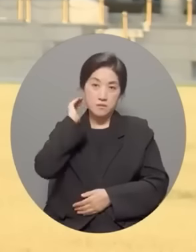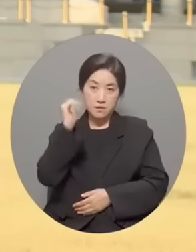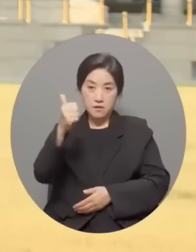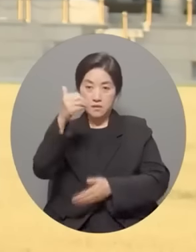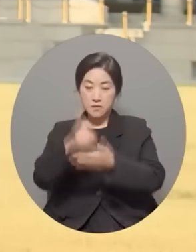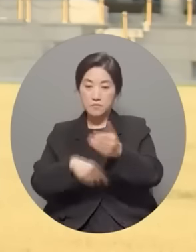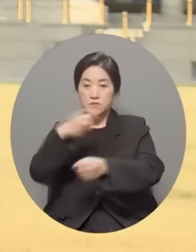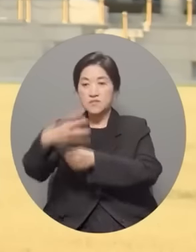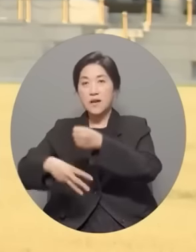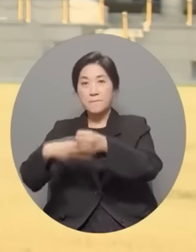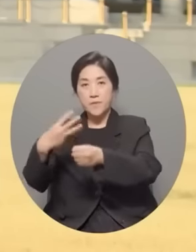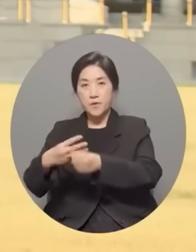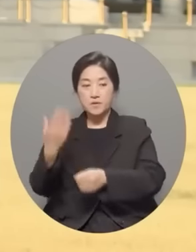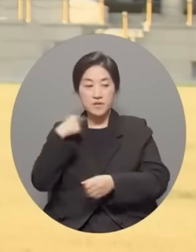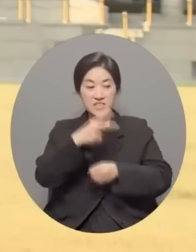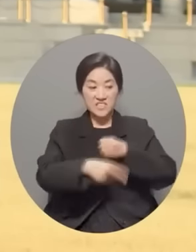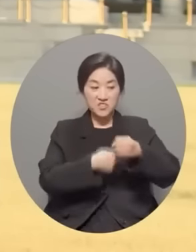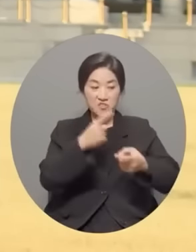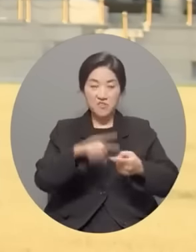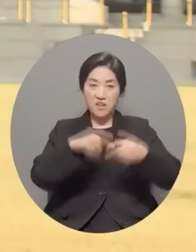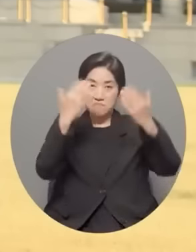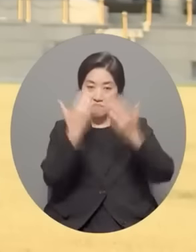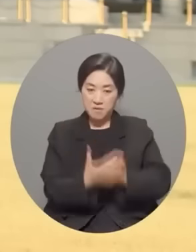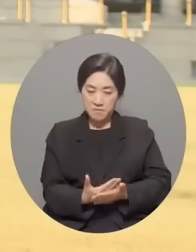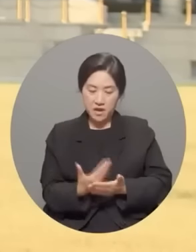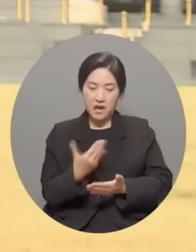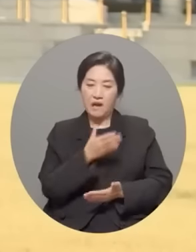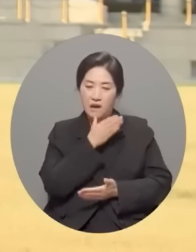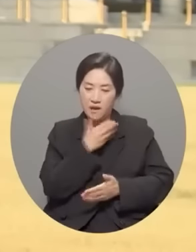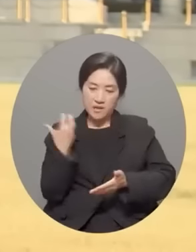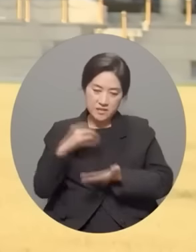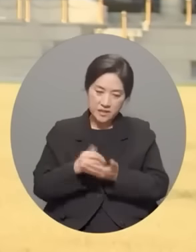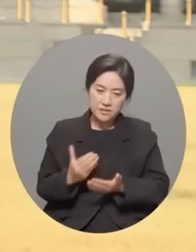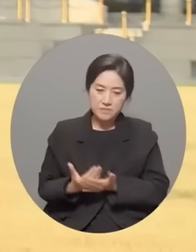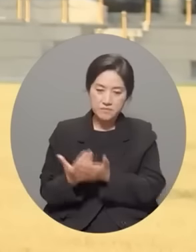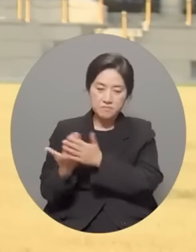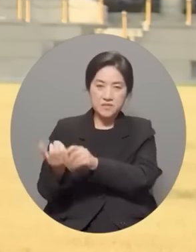남은 3년은 지난 2년의 퇴행을 제자리로